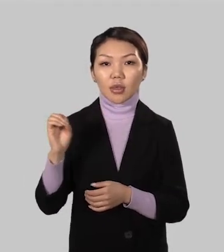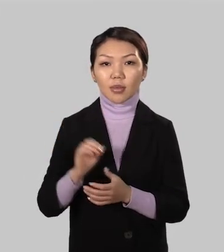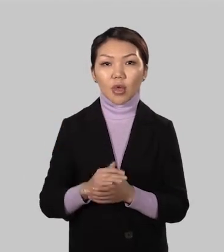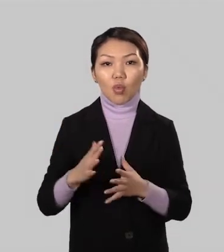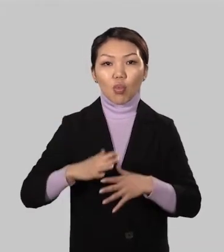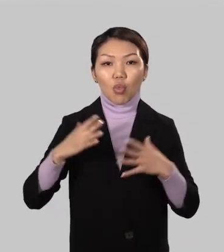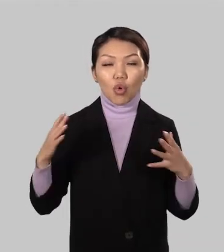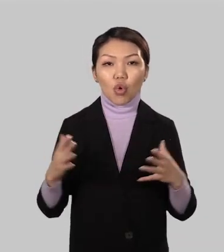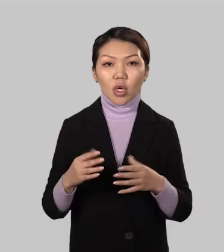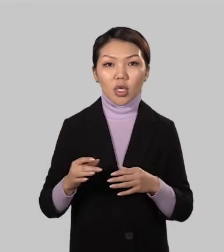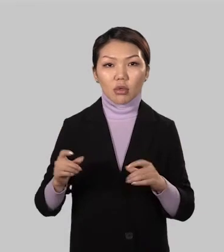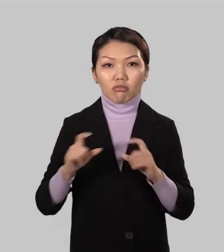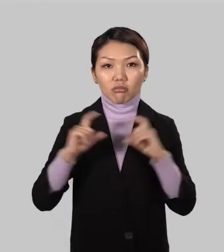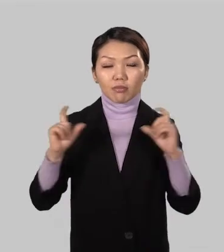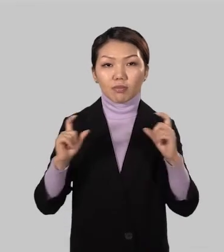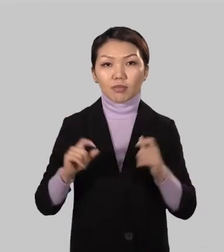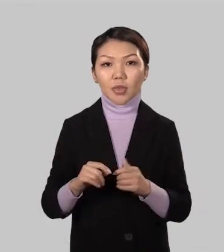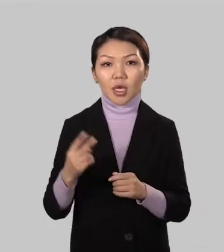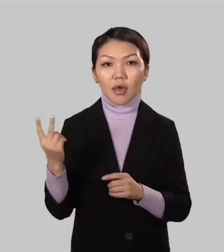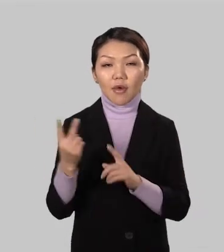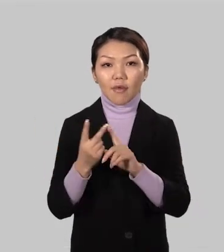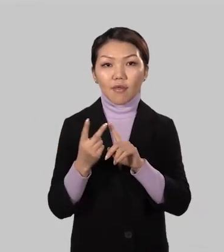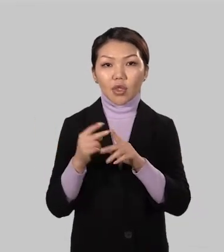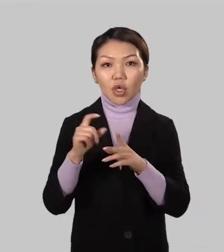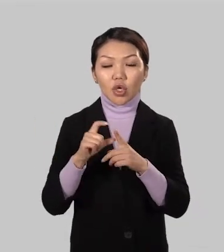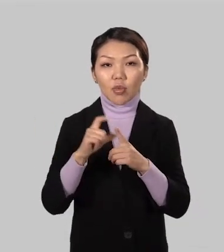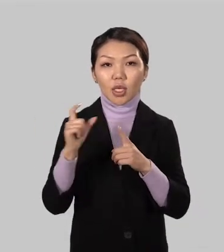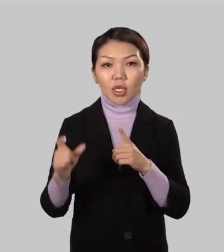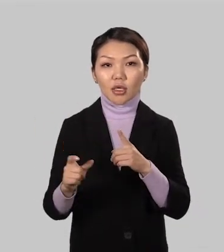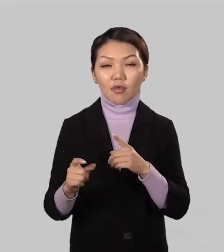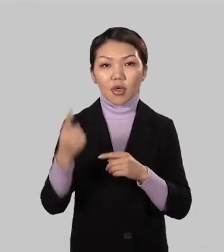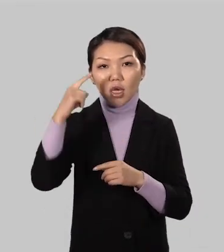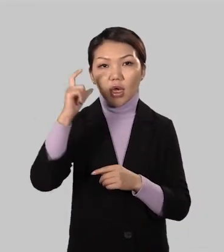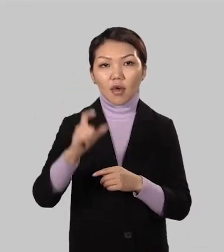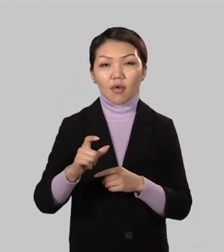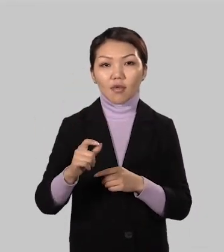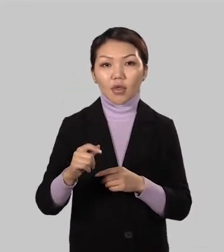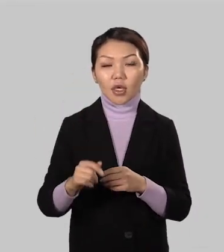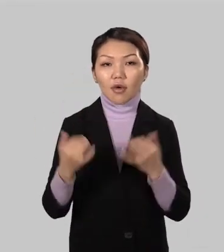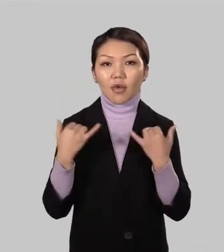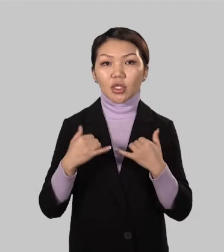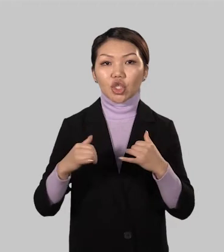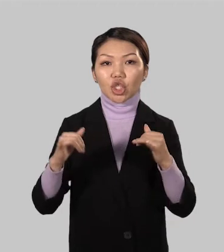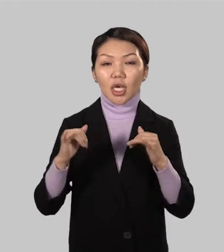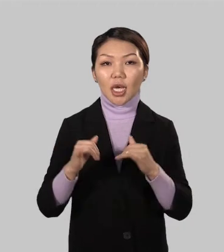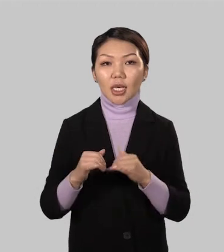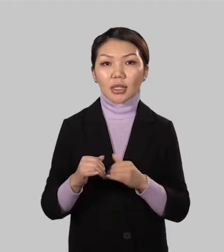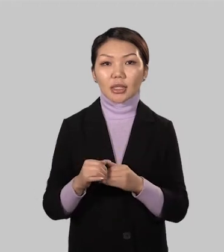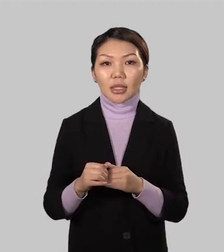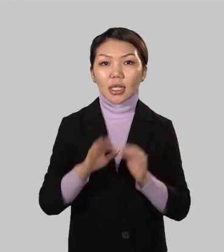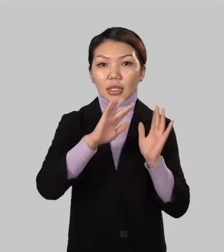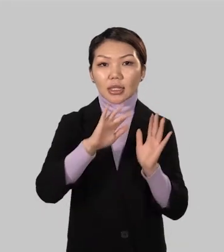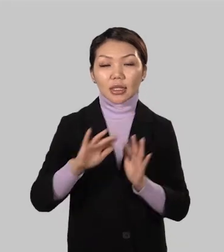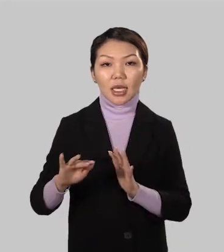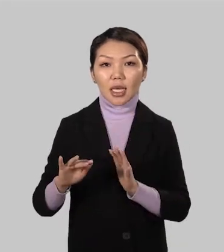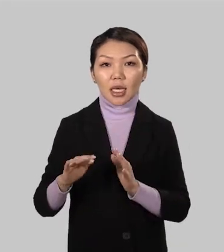во втором отрывки автор восхищается зимой снегом отмечает что сегодня